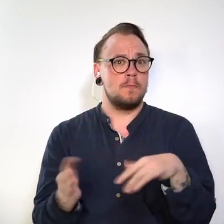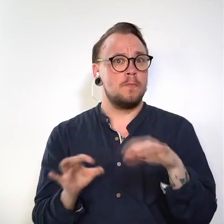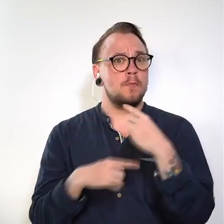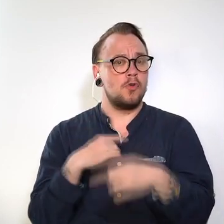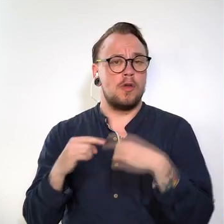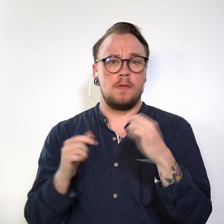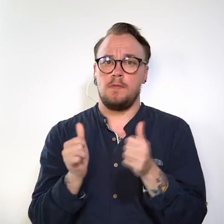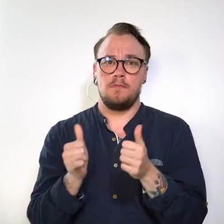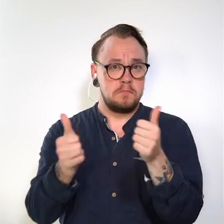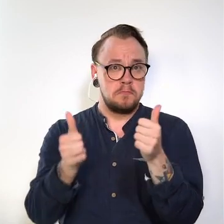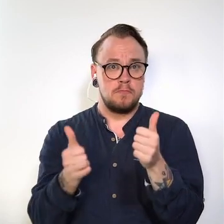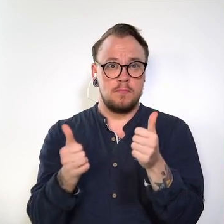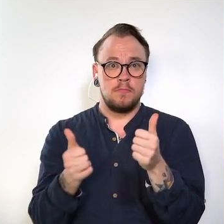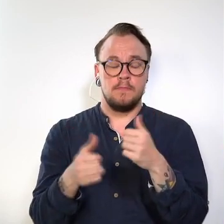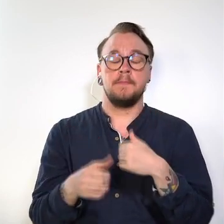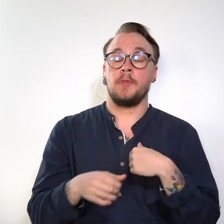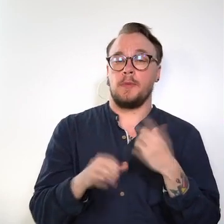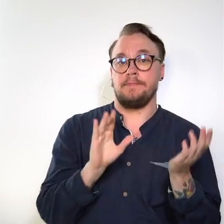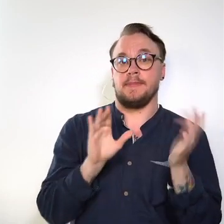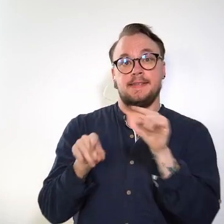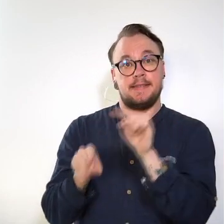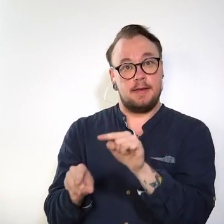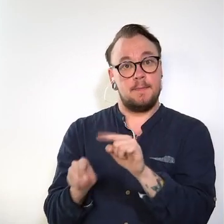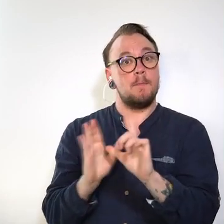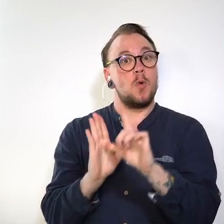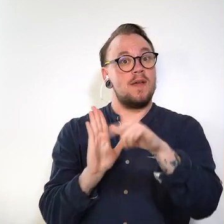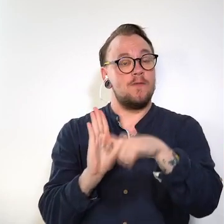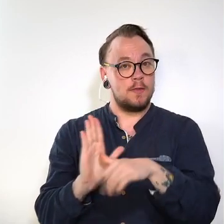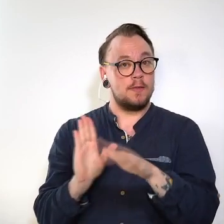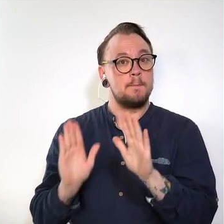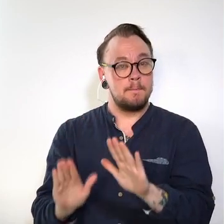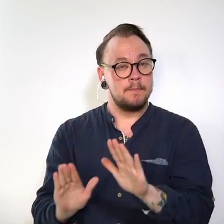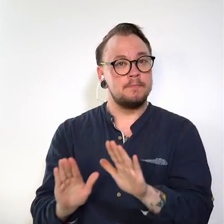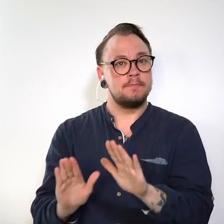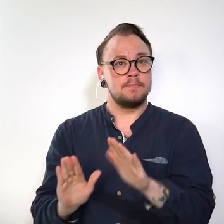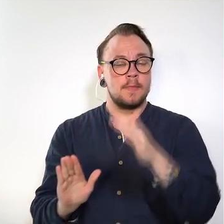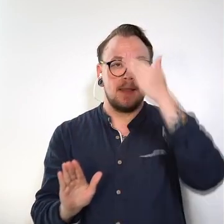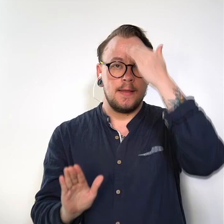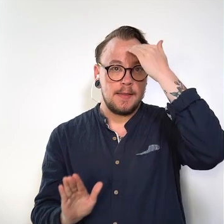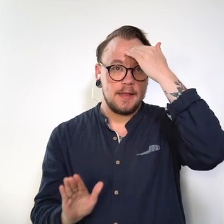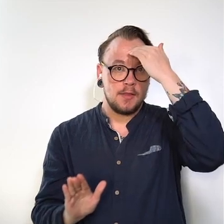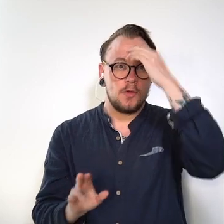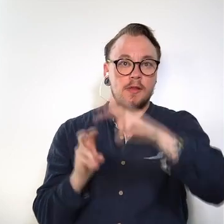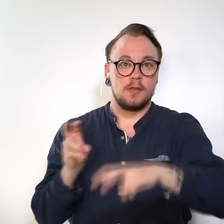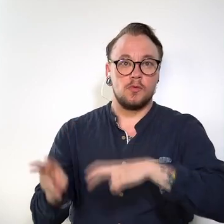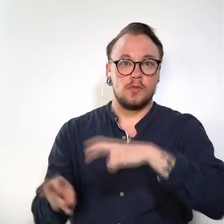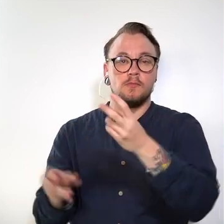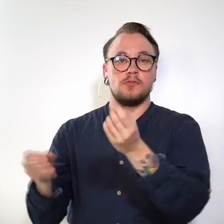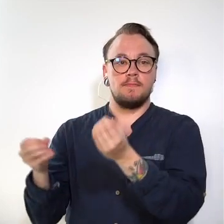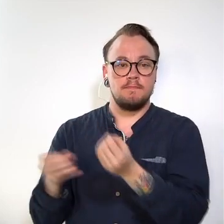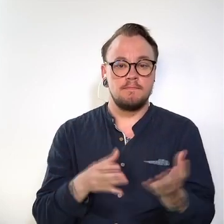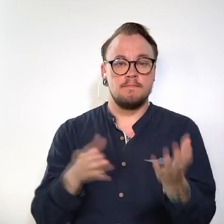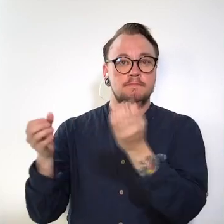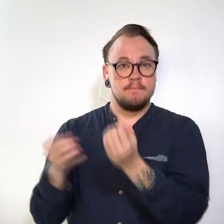Mä olin puoli vuotta siellä ja toin tietoa ja tutkimusta ja julkaisin sen